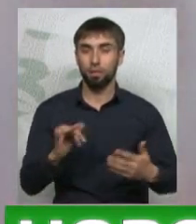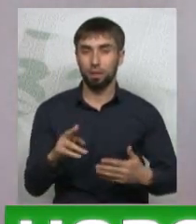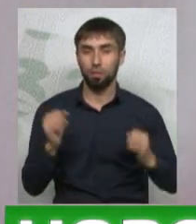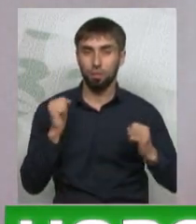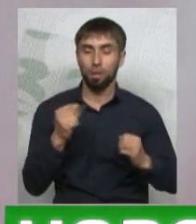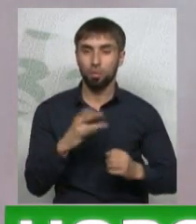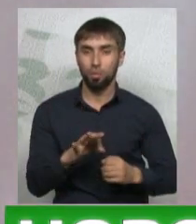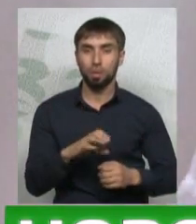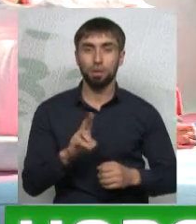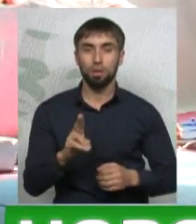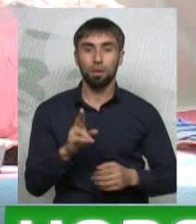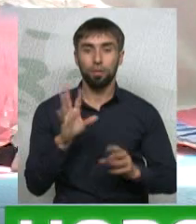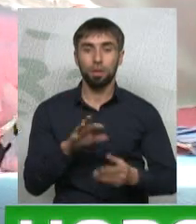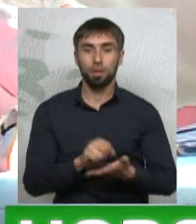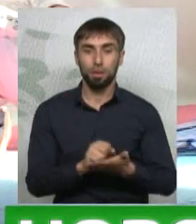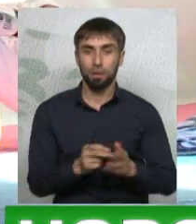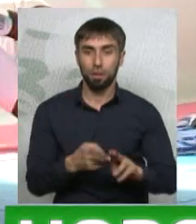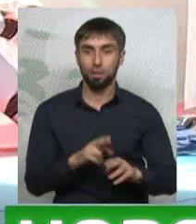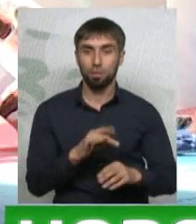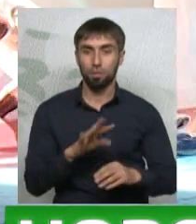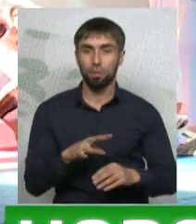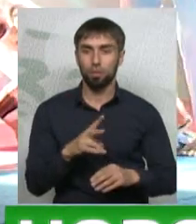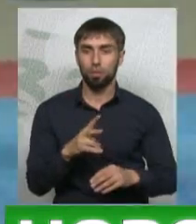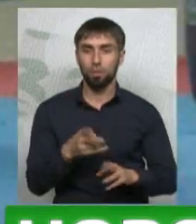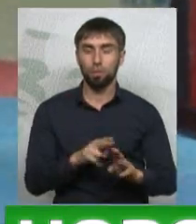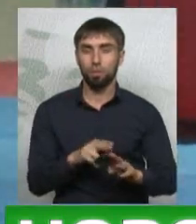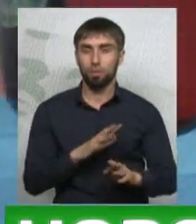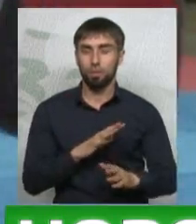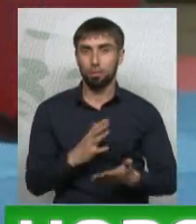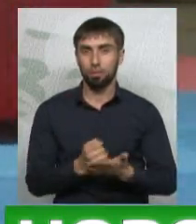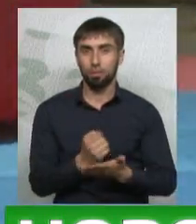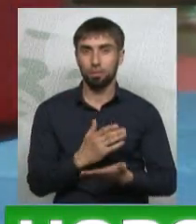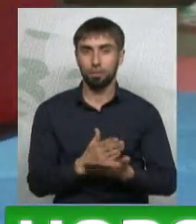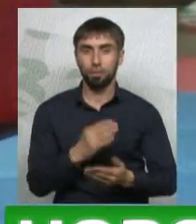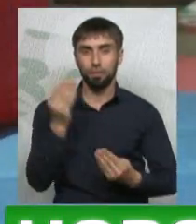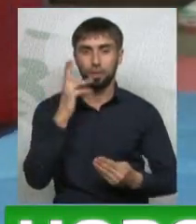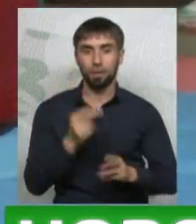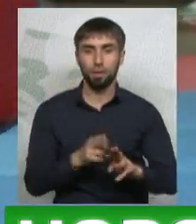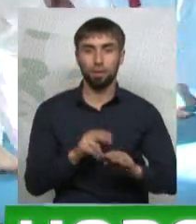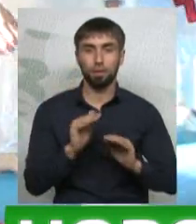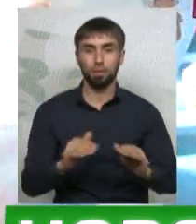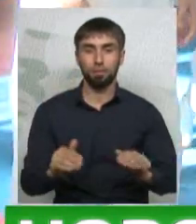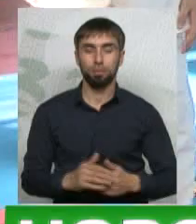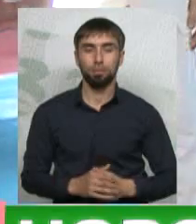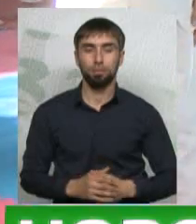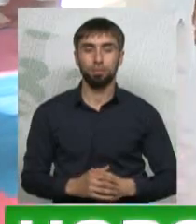спорта. Однако те, кто все же занялся этим искусством, непременно добиваются успеха. Например, как эти ребята.